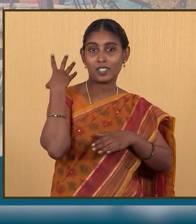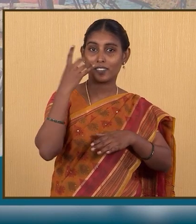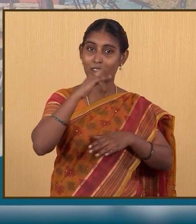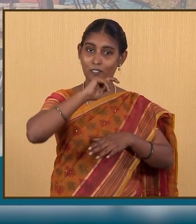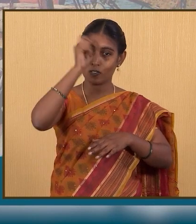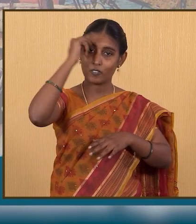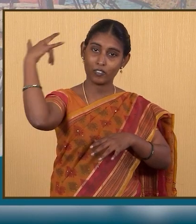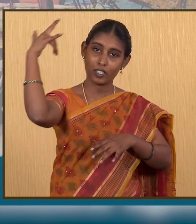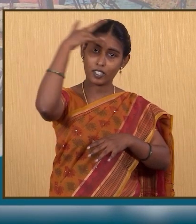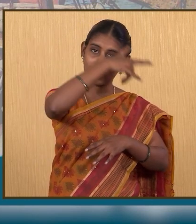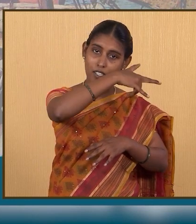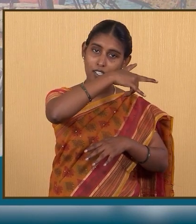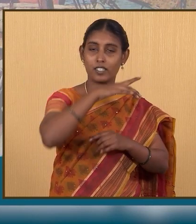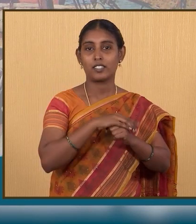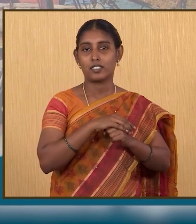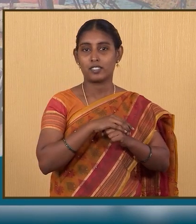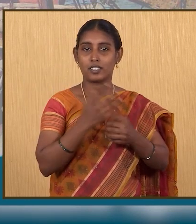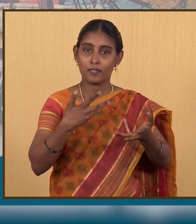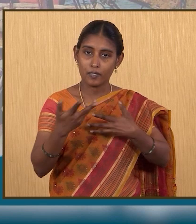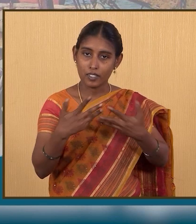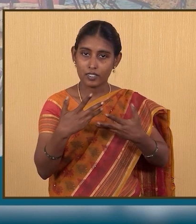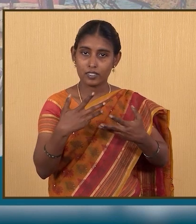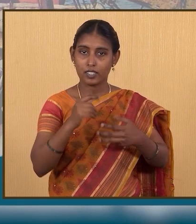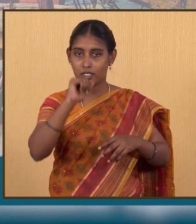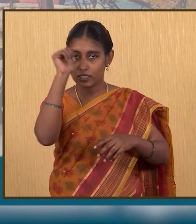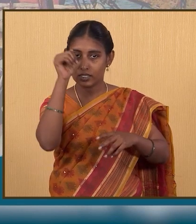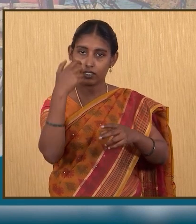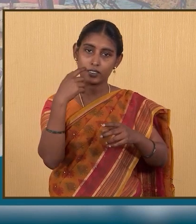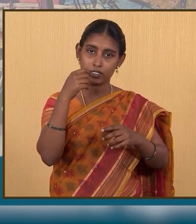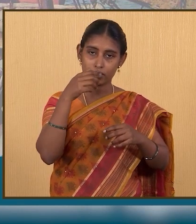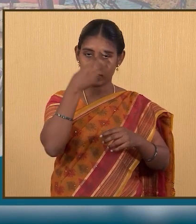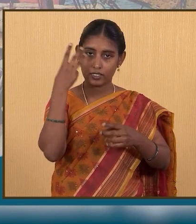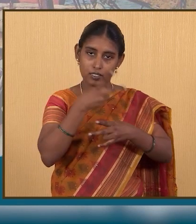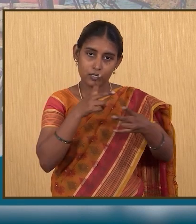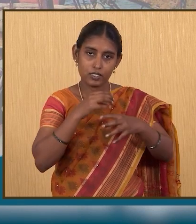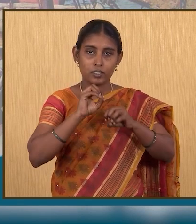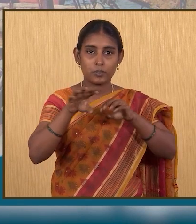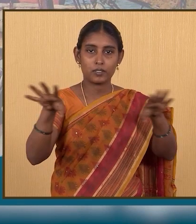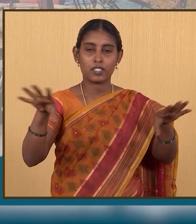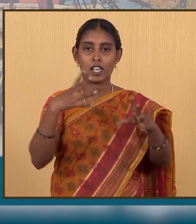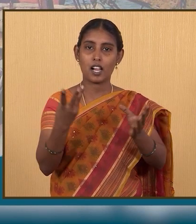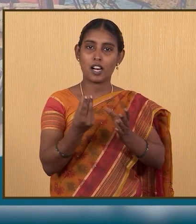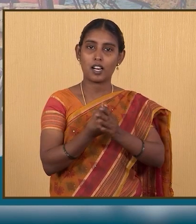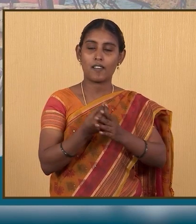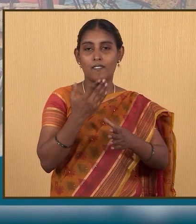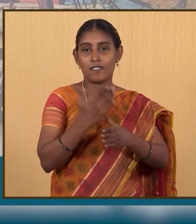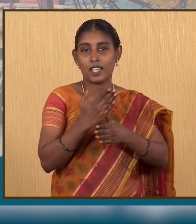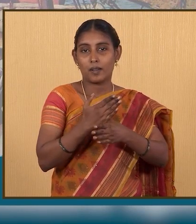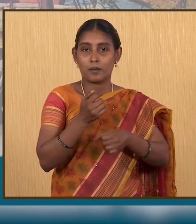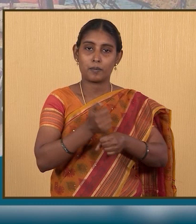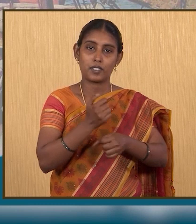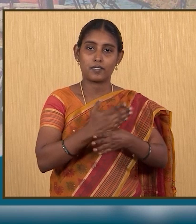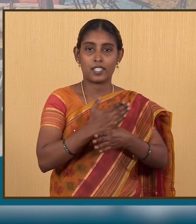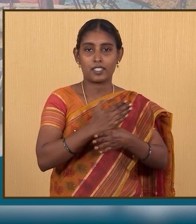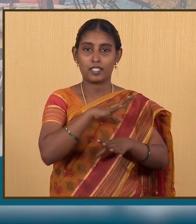புரிந்த வெளிநாட்டு பயணிகள், வர்த்தகர்கள், சமய பரப்பாளர்கள், பொதுப்பணி ஊழியர்கள், இவங்க